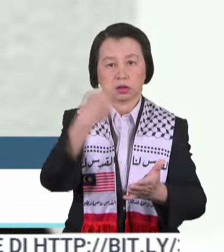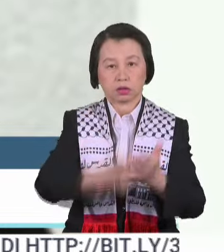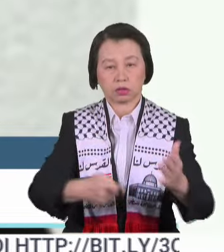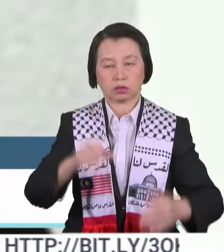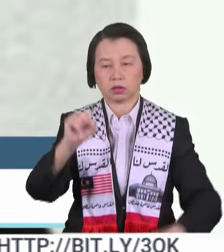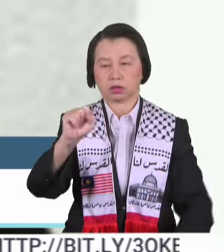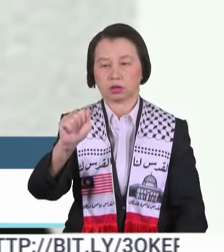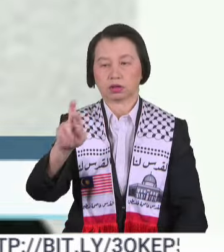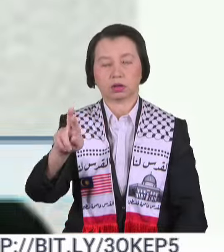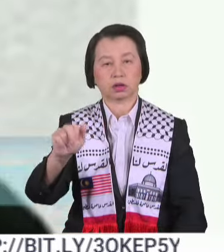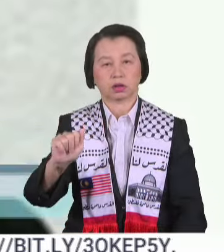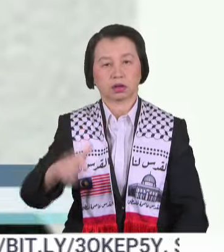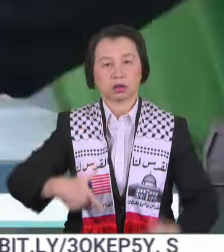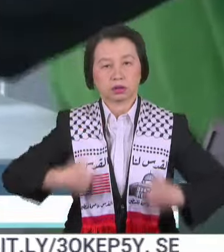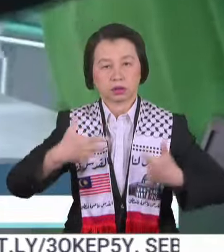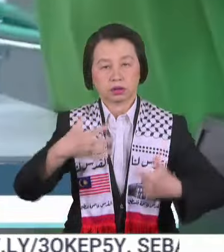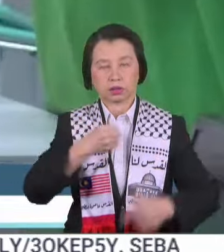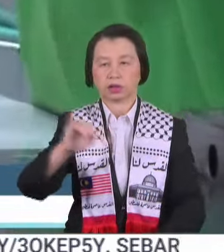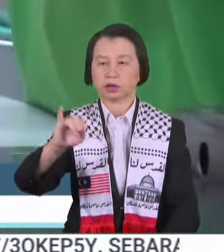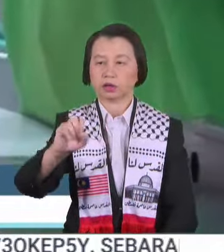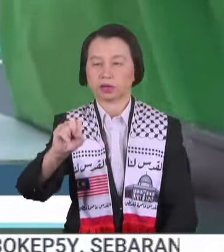hidup dan juga kadar inflasi.